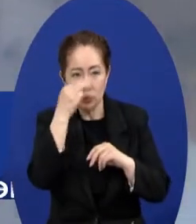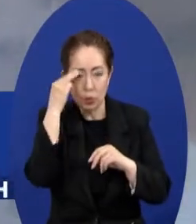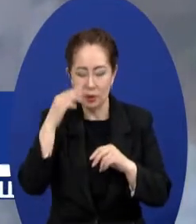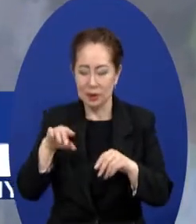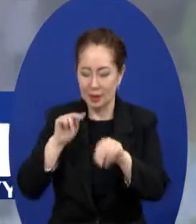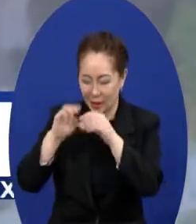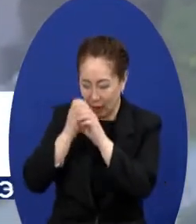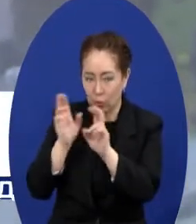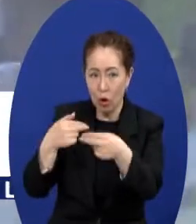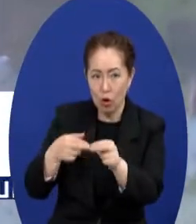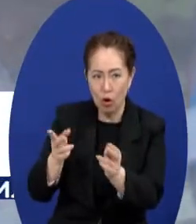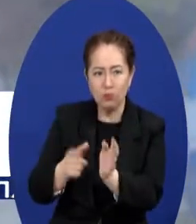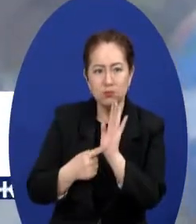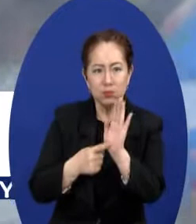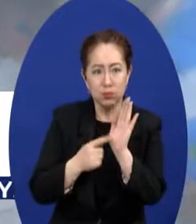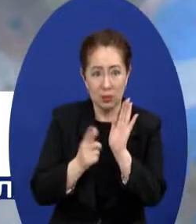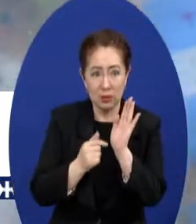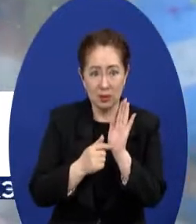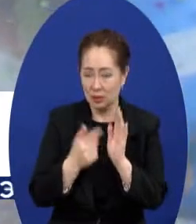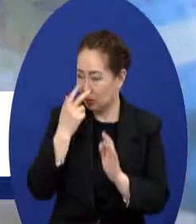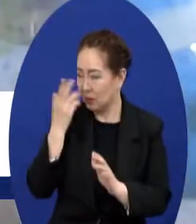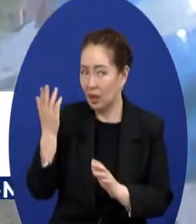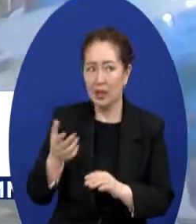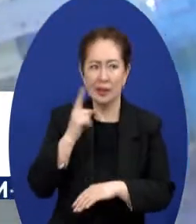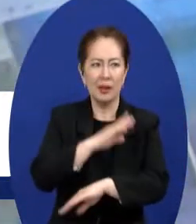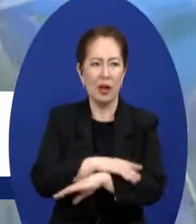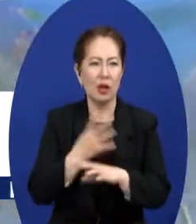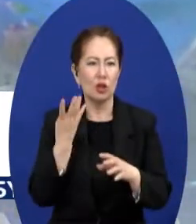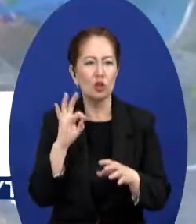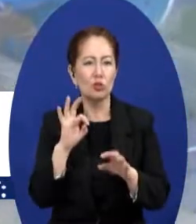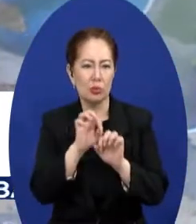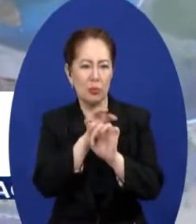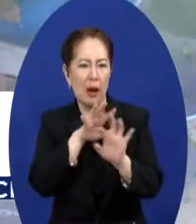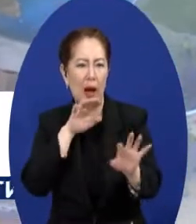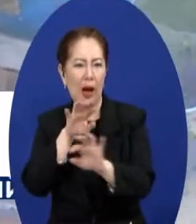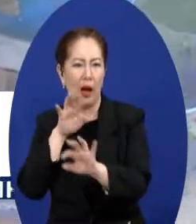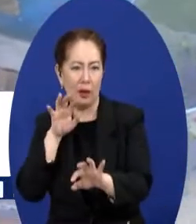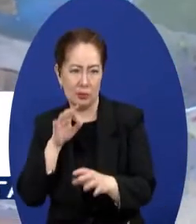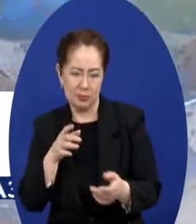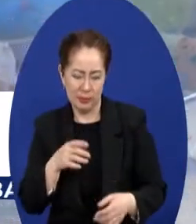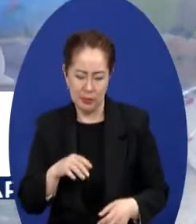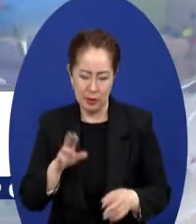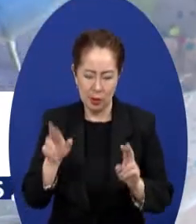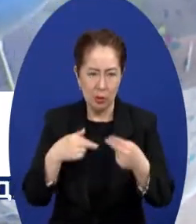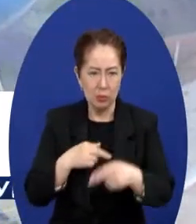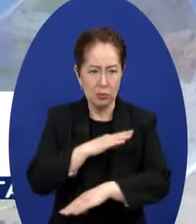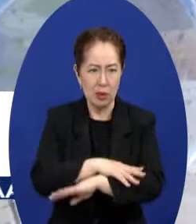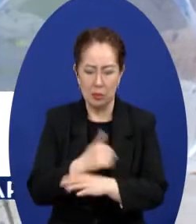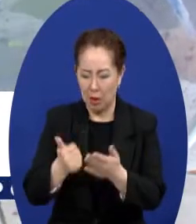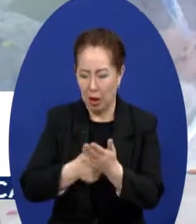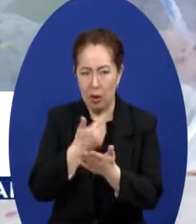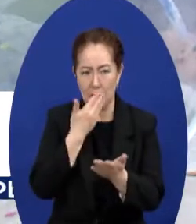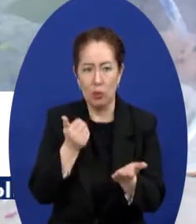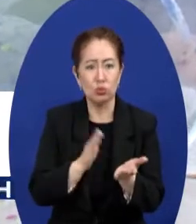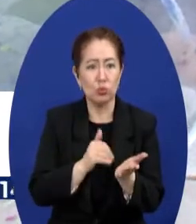үзэх шаардлагатай. Гэтэл үзэгч та бүхний харж байгаачлан нэг ангид 40 гаруй хүүхэд суралцдаг. Замун сургууль дээр танхимын хүрэлцээ хангалтгүй байгаа